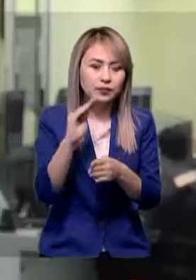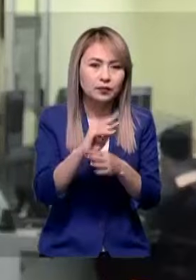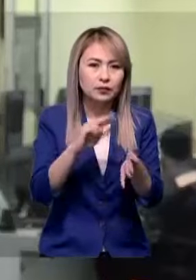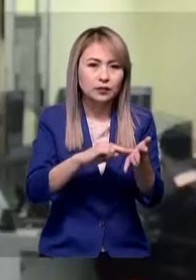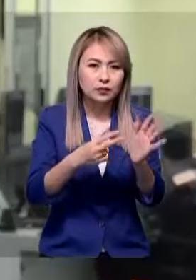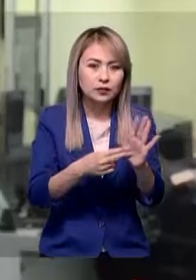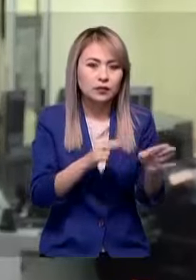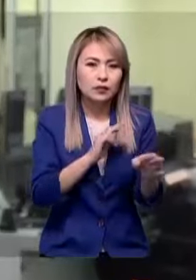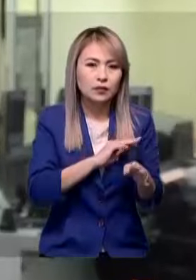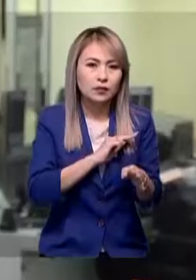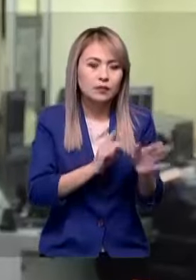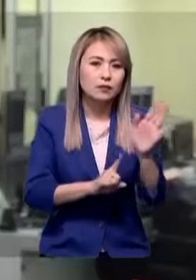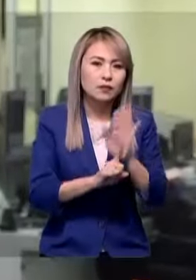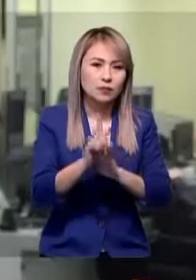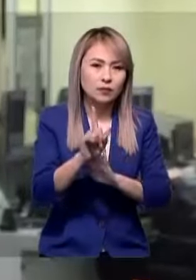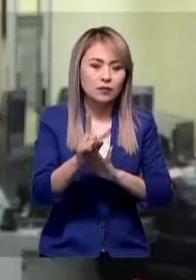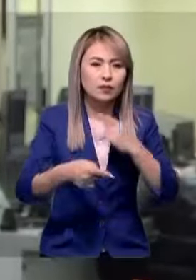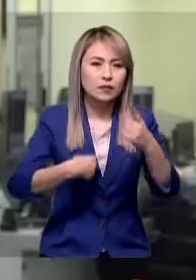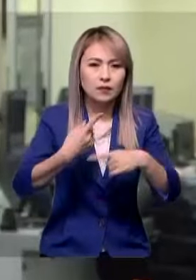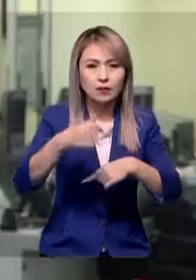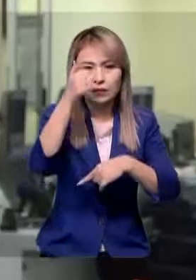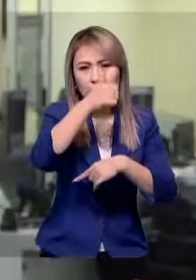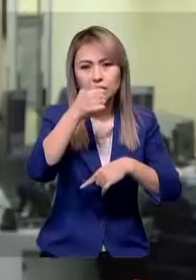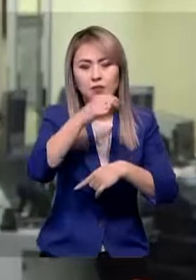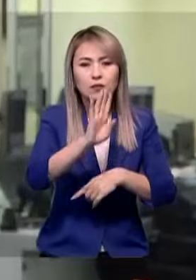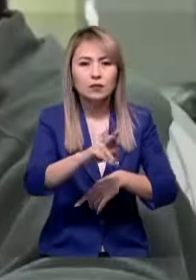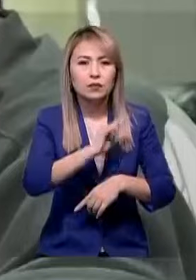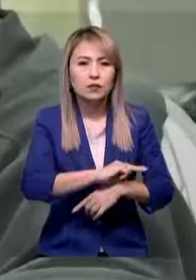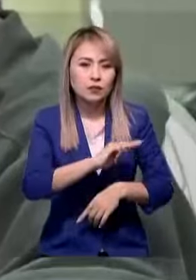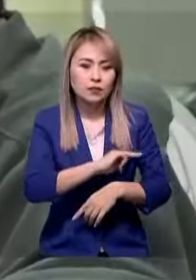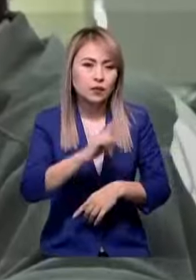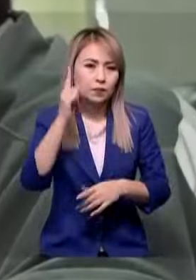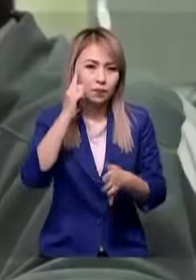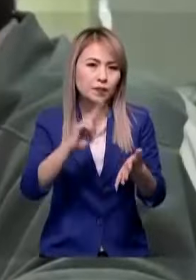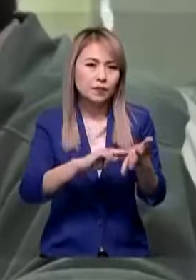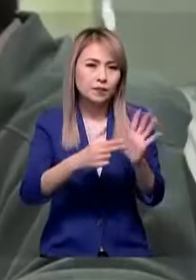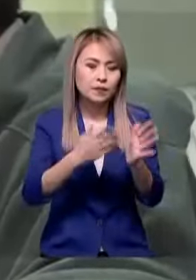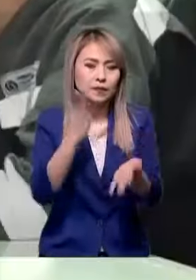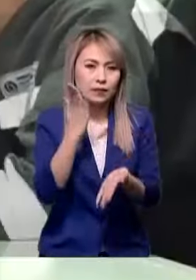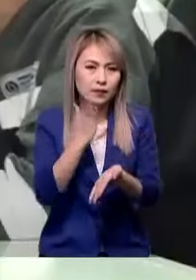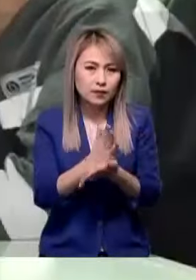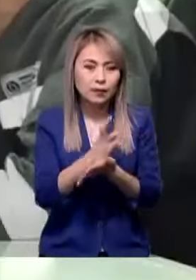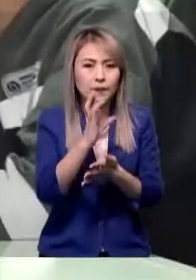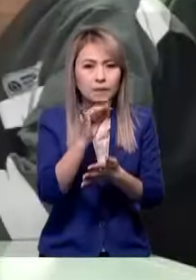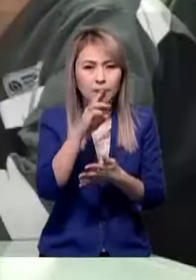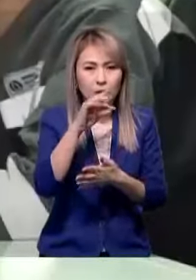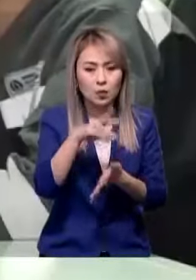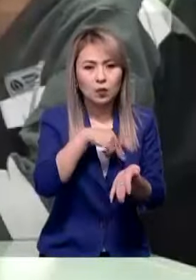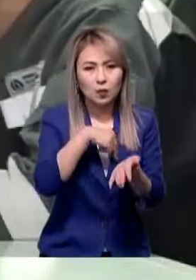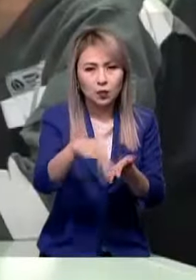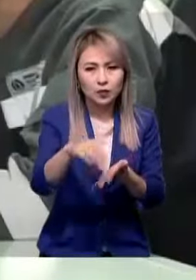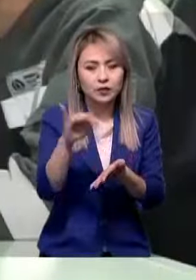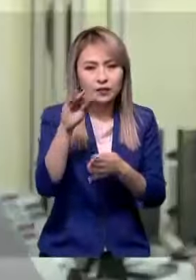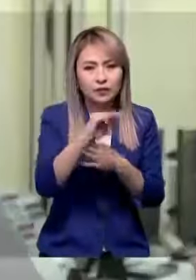жобалау жұмыстарын бастадық, яғни келесі жылда сол құрылысты бастаймыз деген ойымыз, жоспарымыз бар. Әрине битумның сатып алу